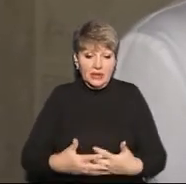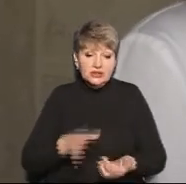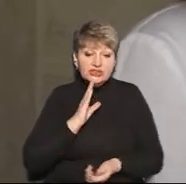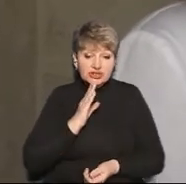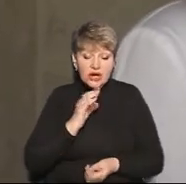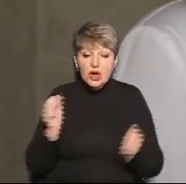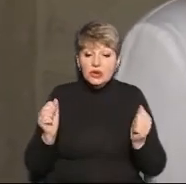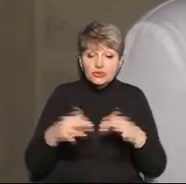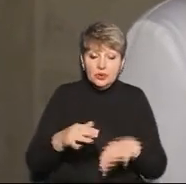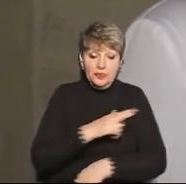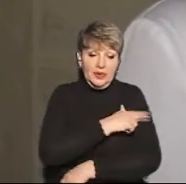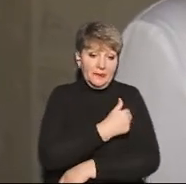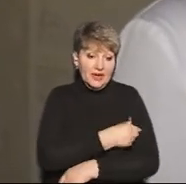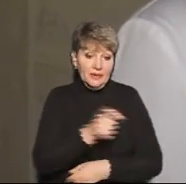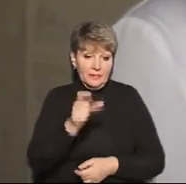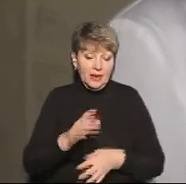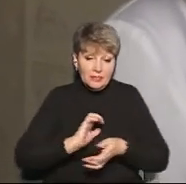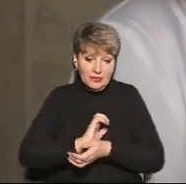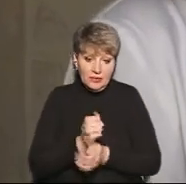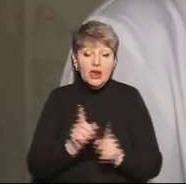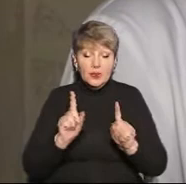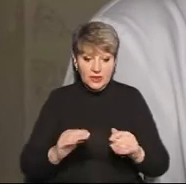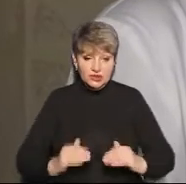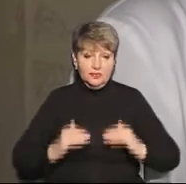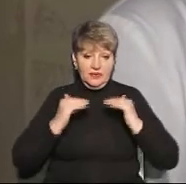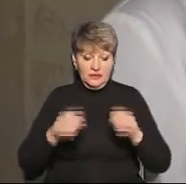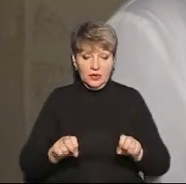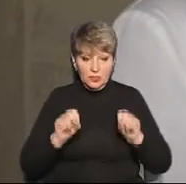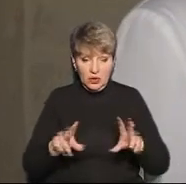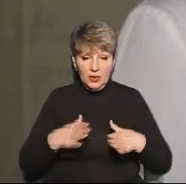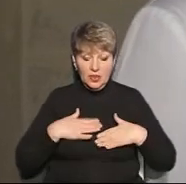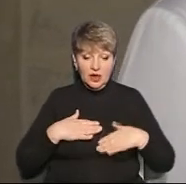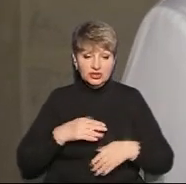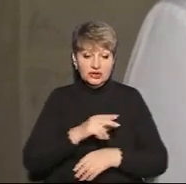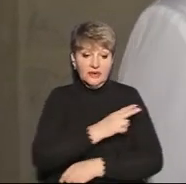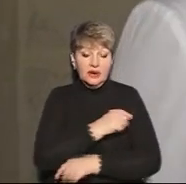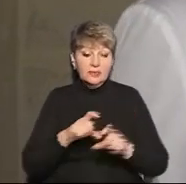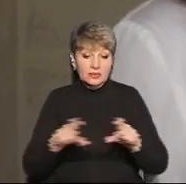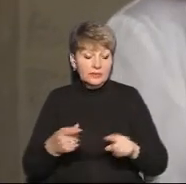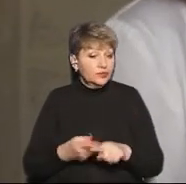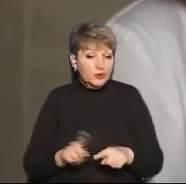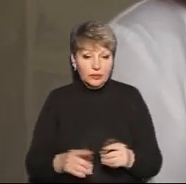того, скупчення медичного персоналу теж підвищує ризик нашого інфікування. Тому